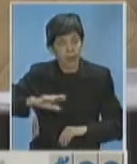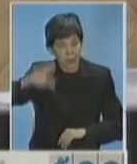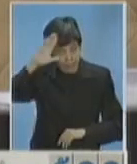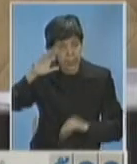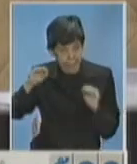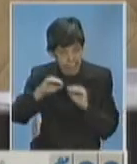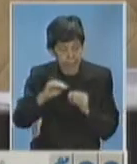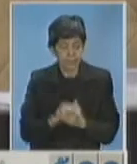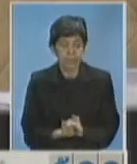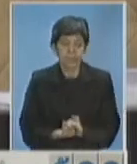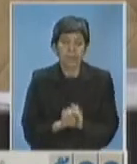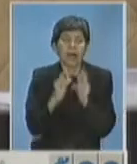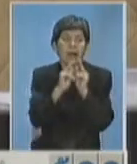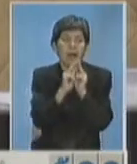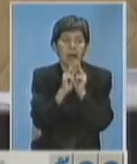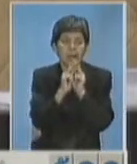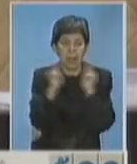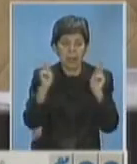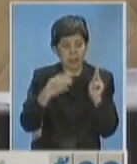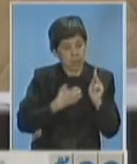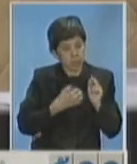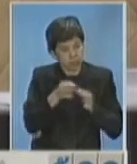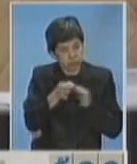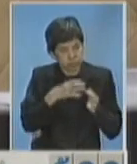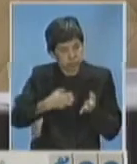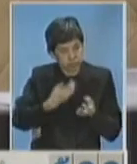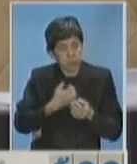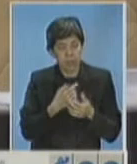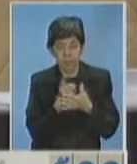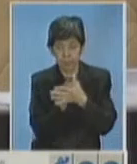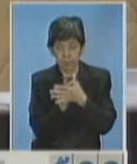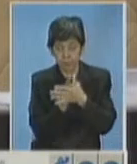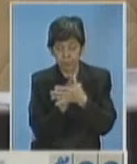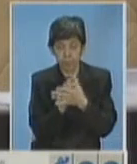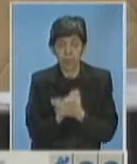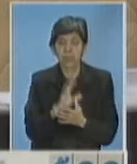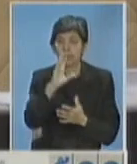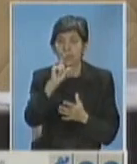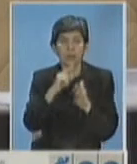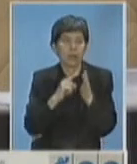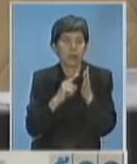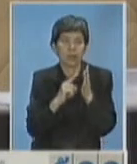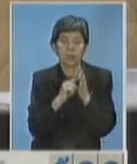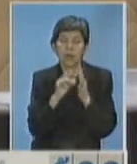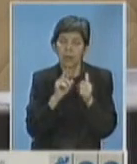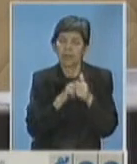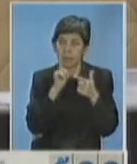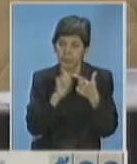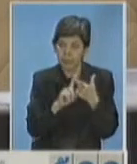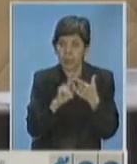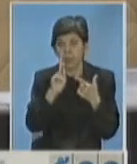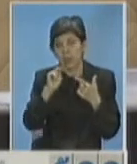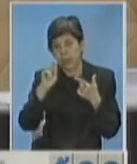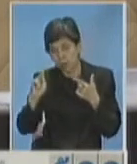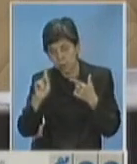ทีหนึ่งในส่วนของกรรมธิการที่สงวนความเห็นไว้นะครับตามลำดับจะเป็นท่านชาดาไทยเศษแล้วก็มาอาจารย์กนกวง